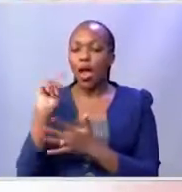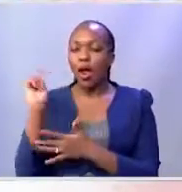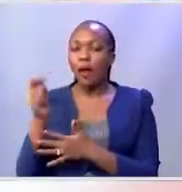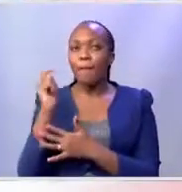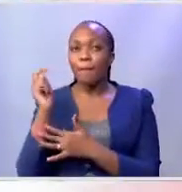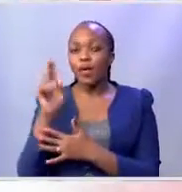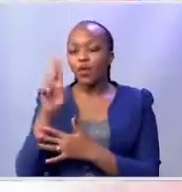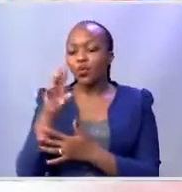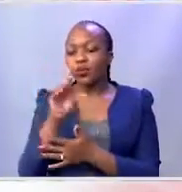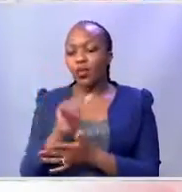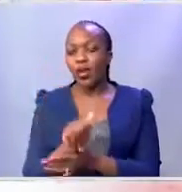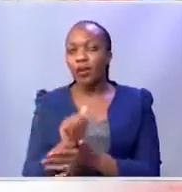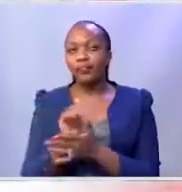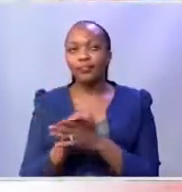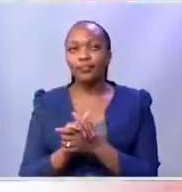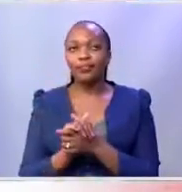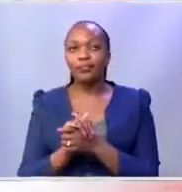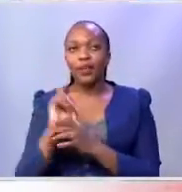Arambe!